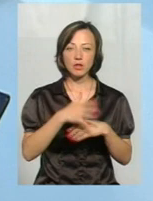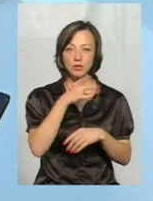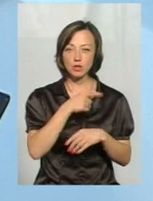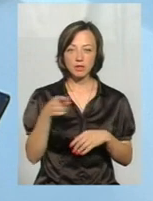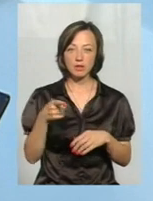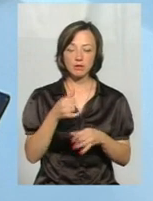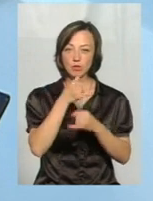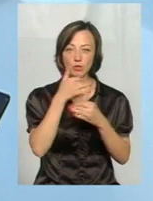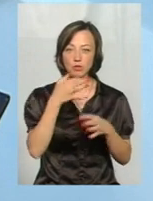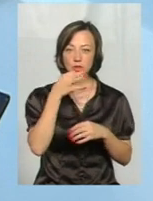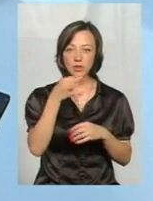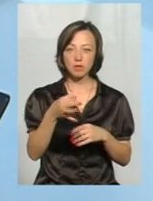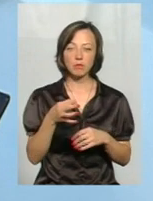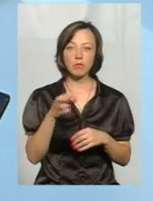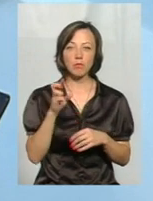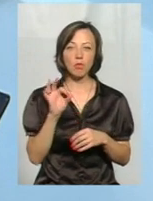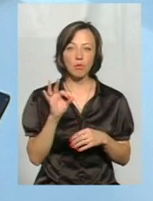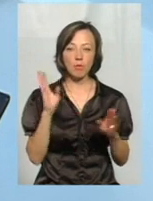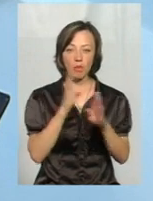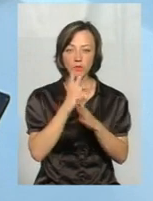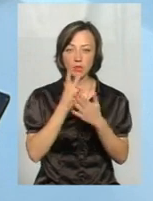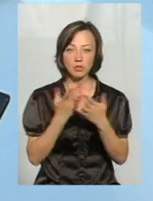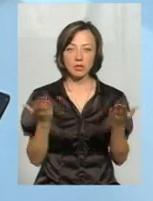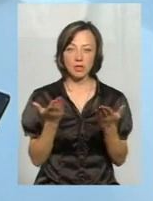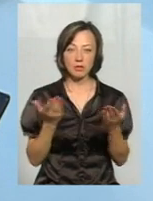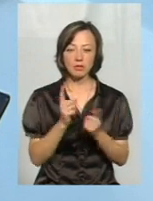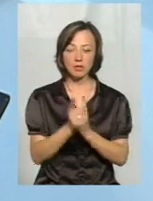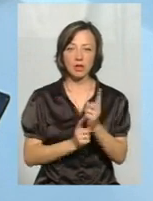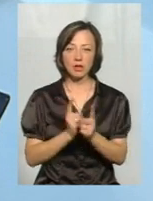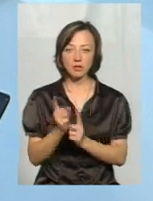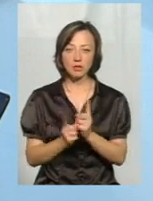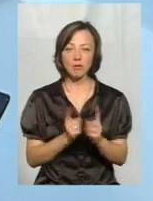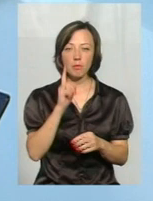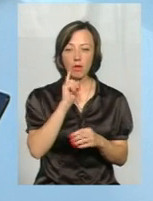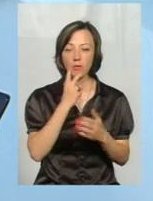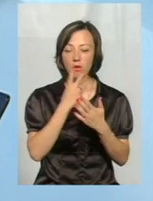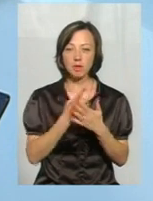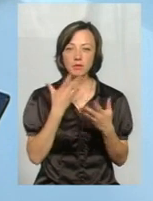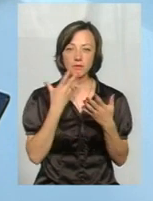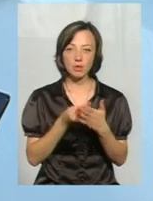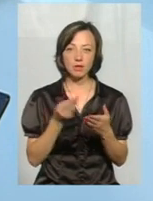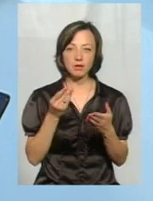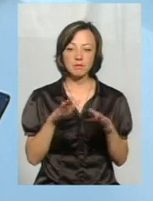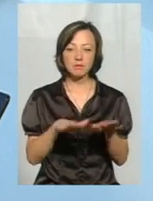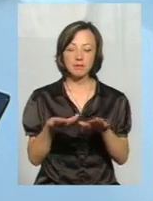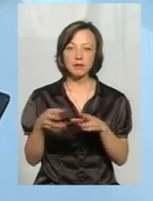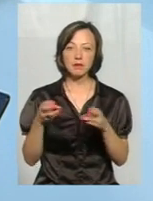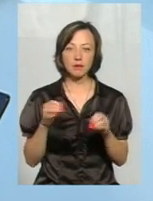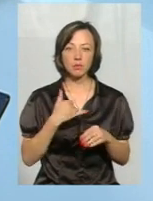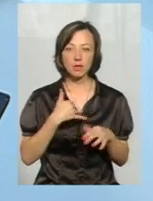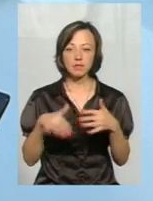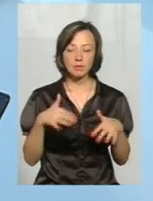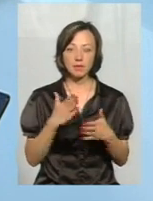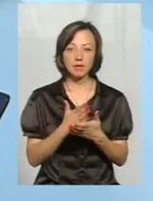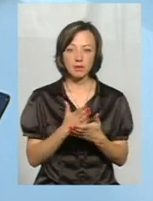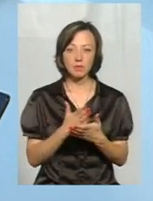Я говорити не можу, тому що, дивіться, от погода, бачите, зараз яка вона міняється. Вона показує ще свої місця, де в нас слабкі